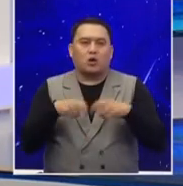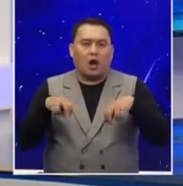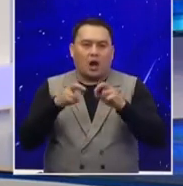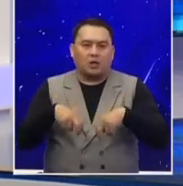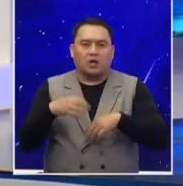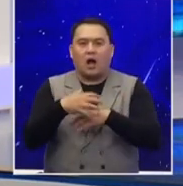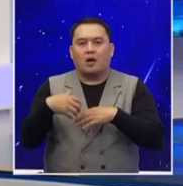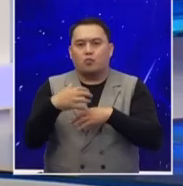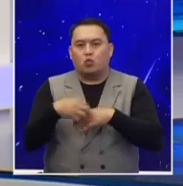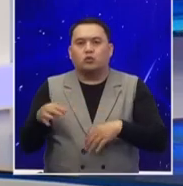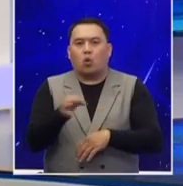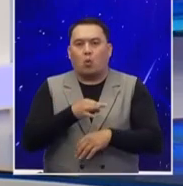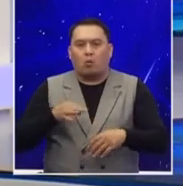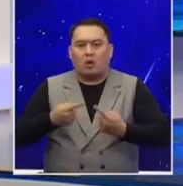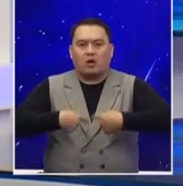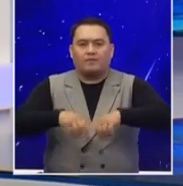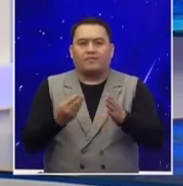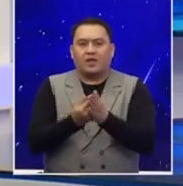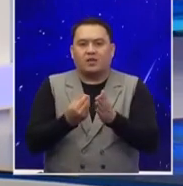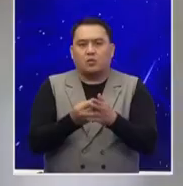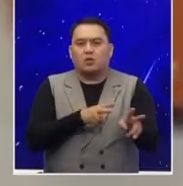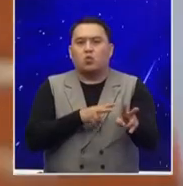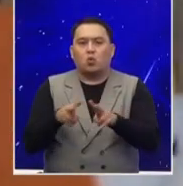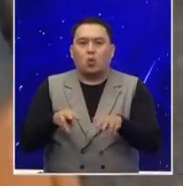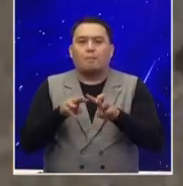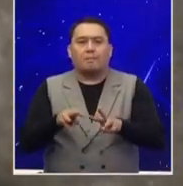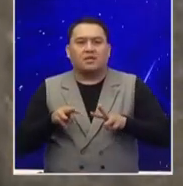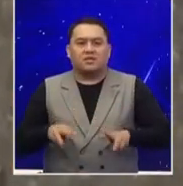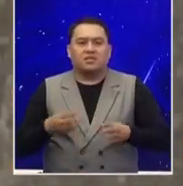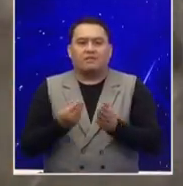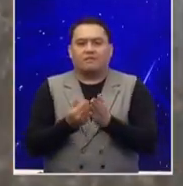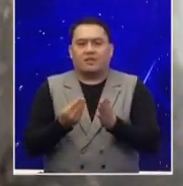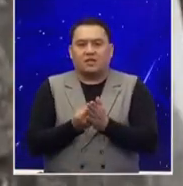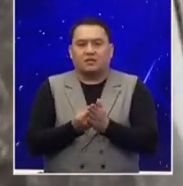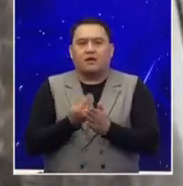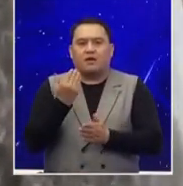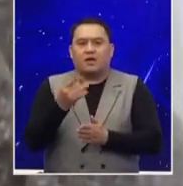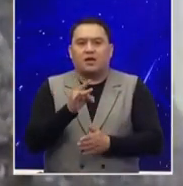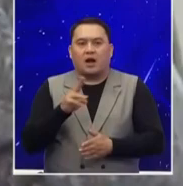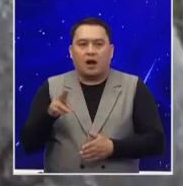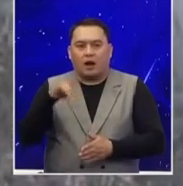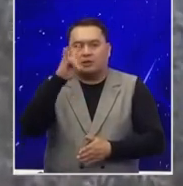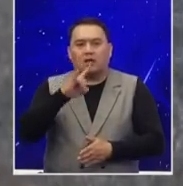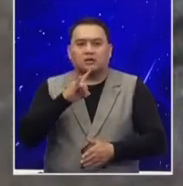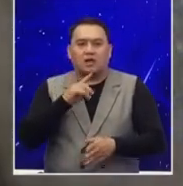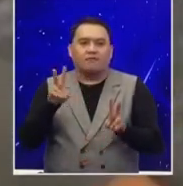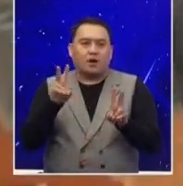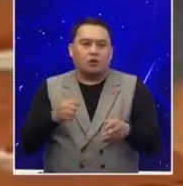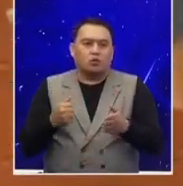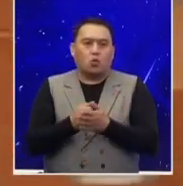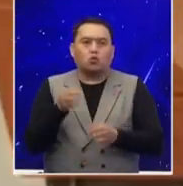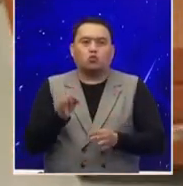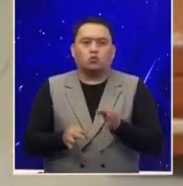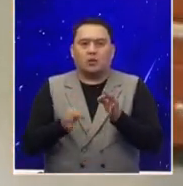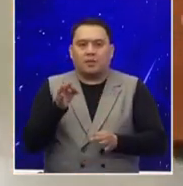по Акмолинской области Комитета по финансовому мониторингу Министерства финансов Республики Казахстан в рамках